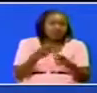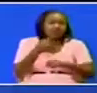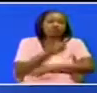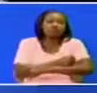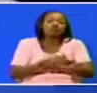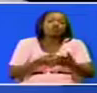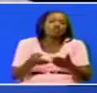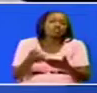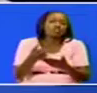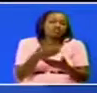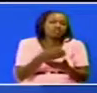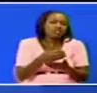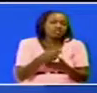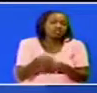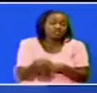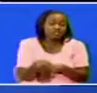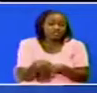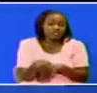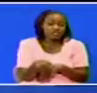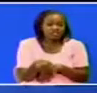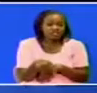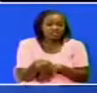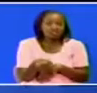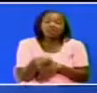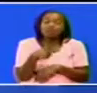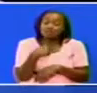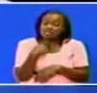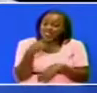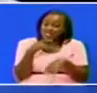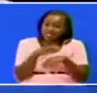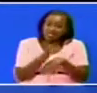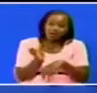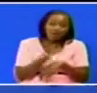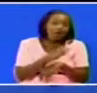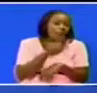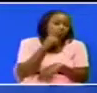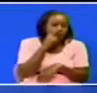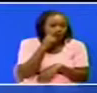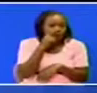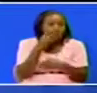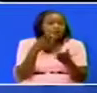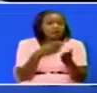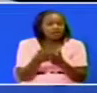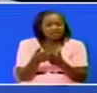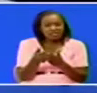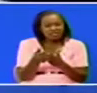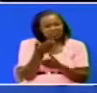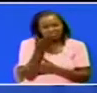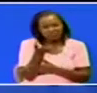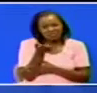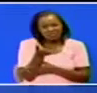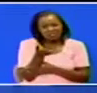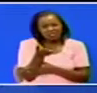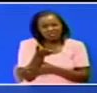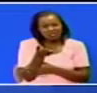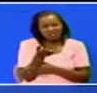Leo nikamwambia aende pesa nyumbani kwa sababu pesa naona nyumbani